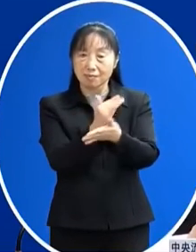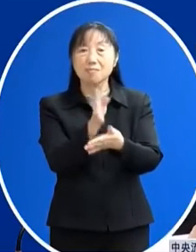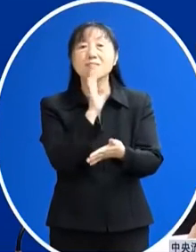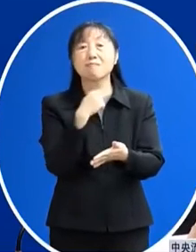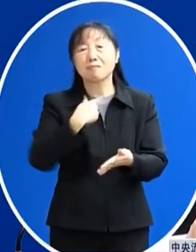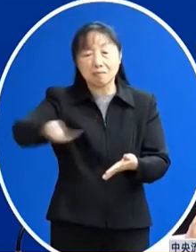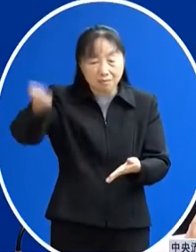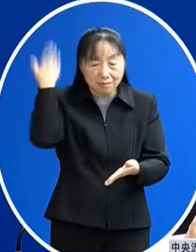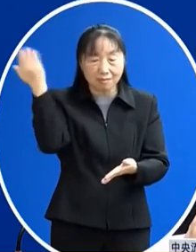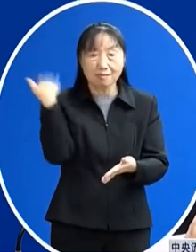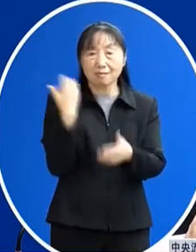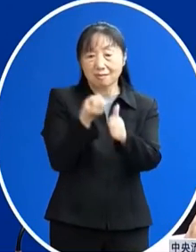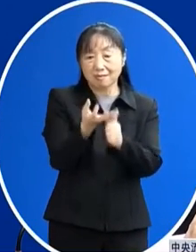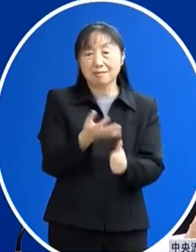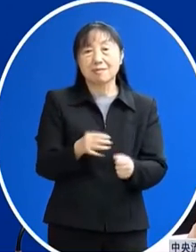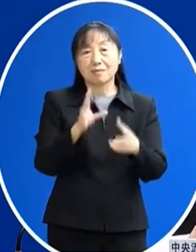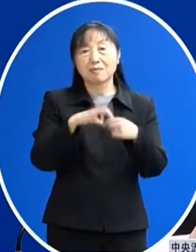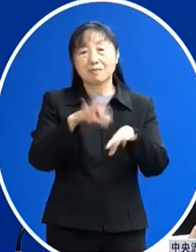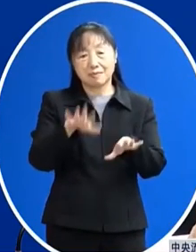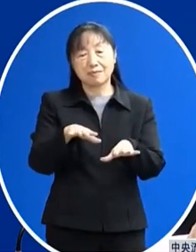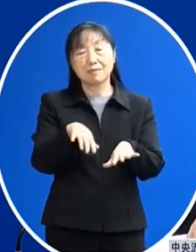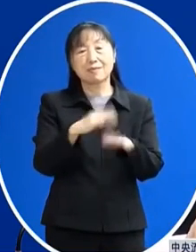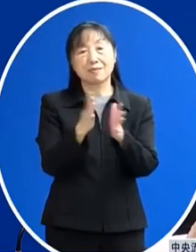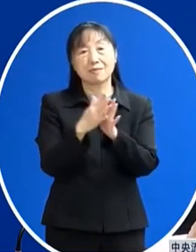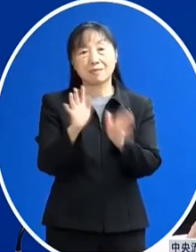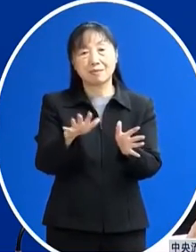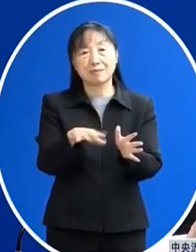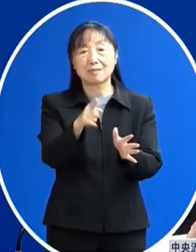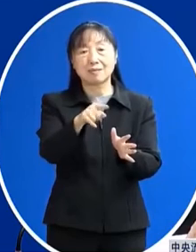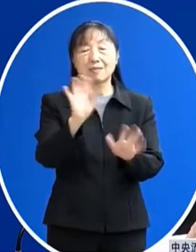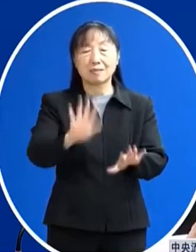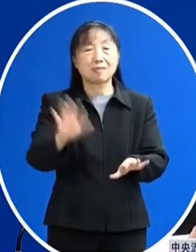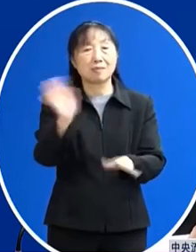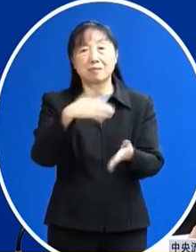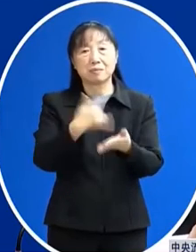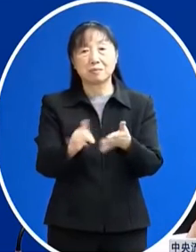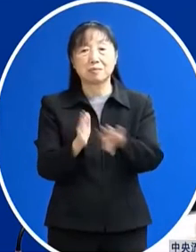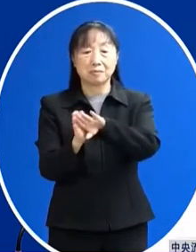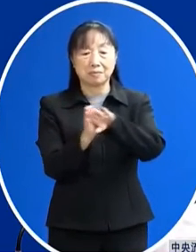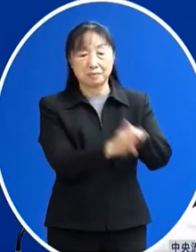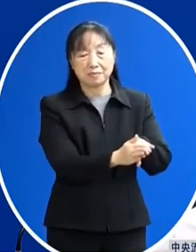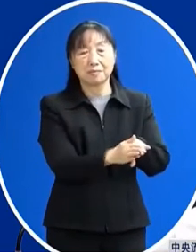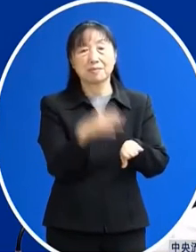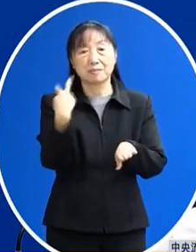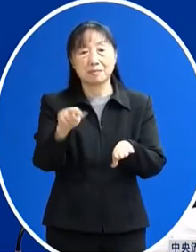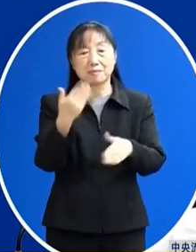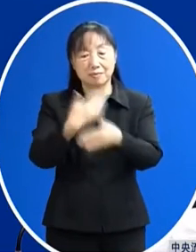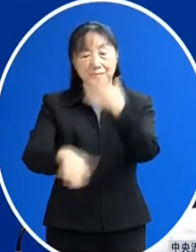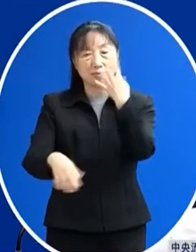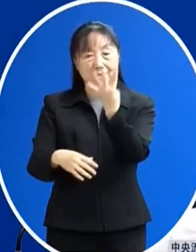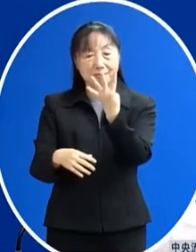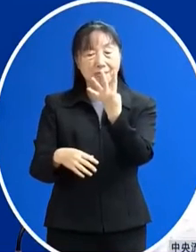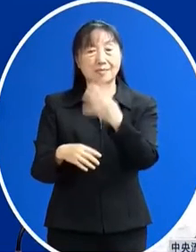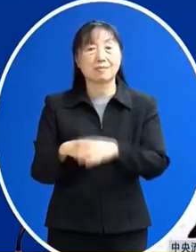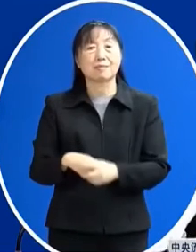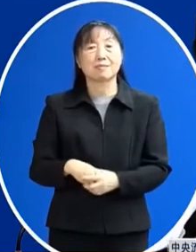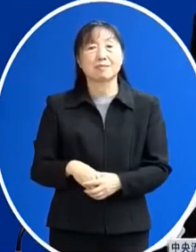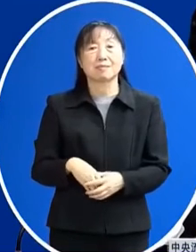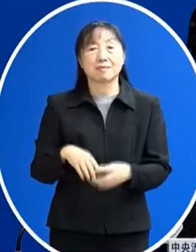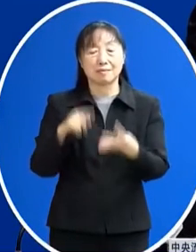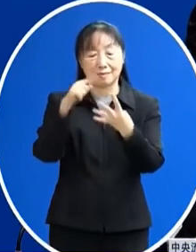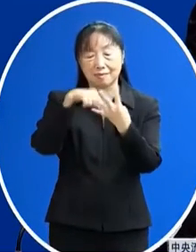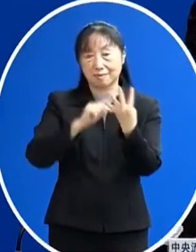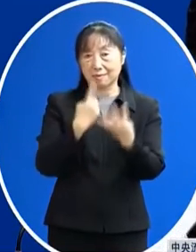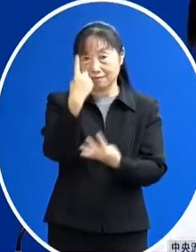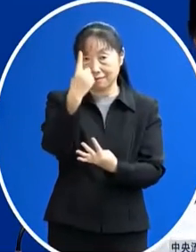案，所以这个就从我们这个个案源待厘清的部分给移除。所以目前就是剩下4个事件，其中有一个事